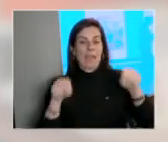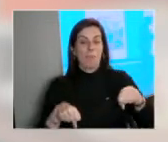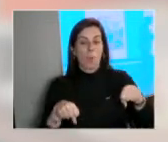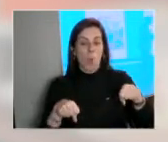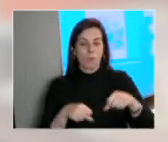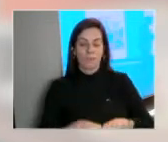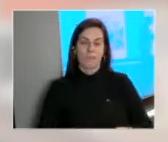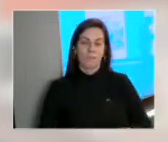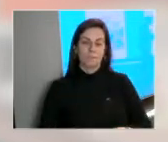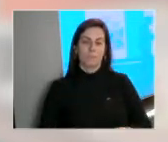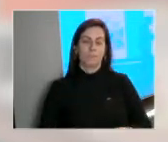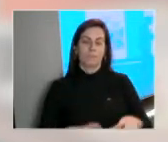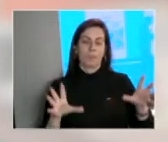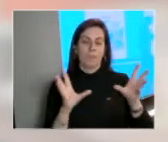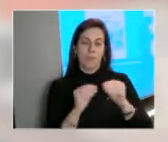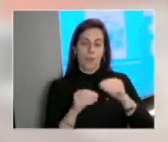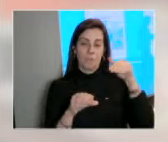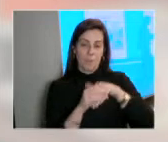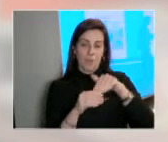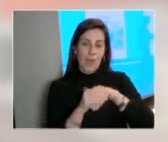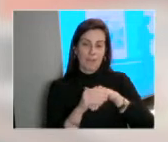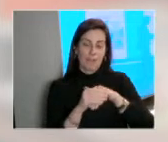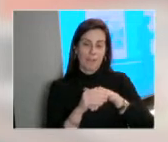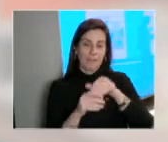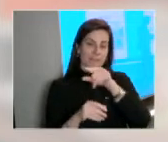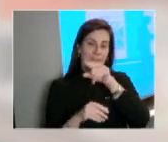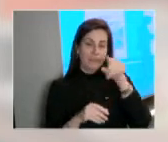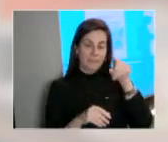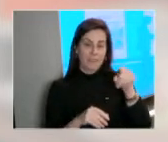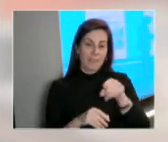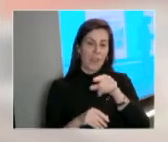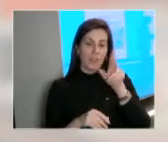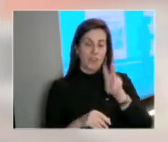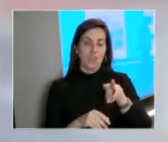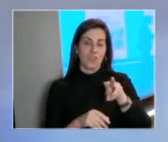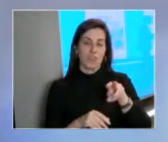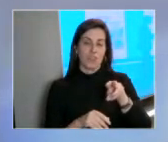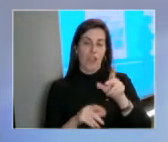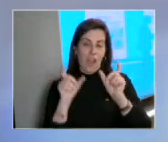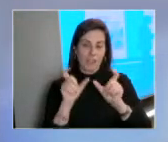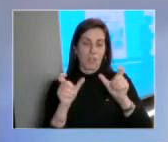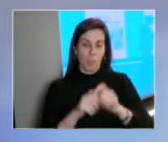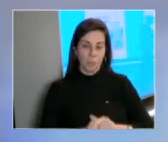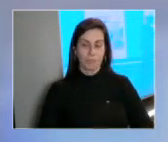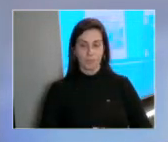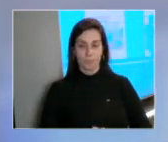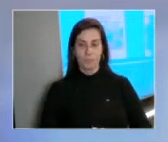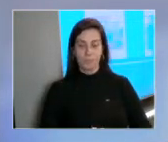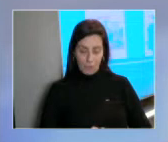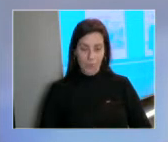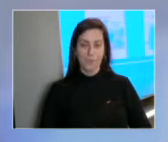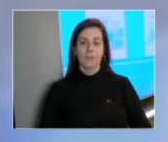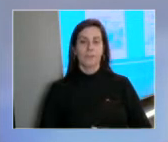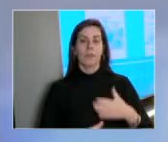ריבונות, ואיתו מסתתר בתוך הסוס הגדול, בתוך אותו סוס טרויאני שנקרא חסינות.